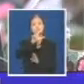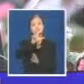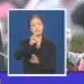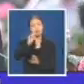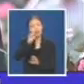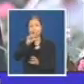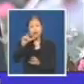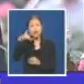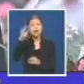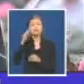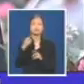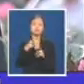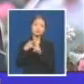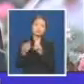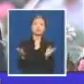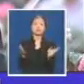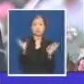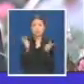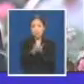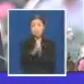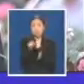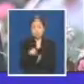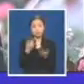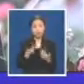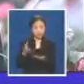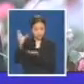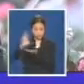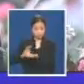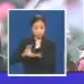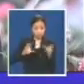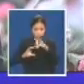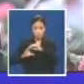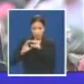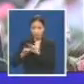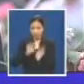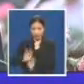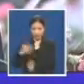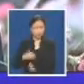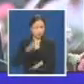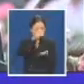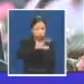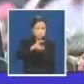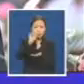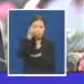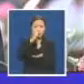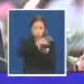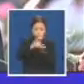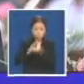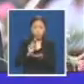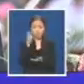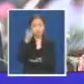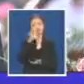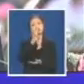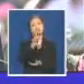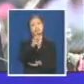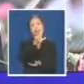32,166,487 บาทรวมทั้งเกิดกองทุนใหม่อีก73กองทุนโดยแต่ละกองทุนได้มีการจั